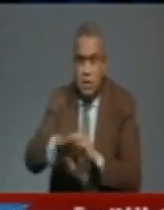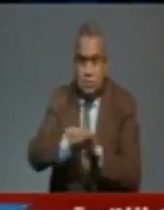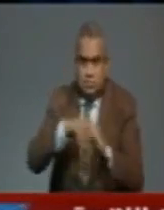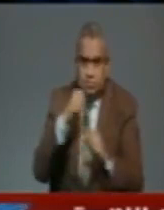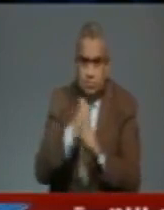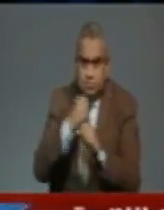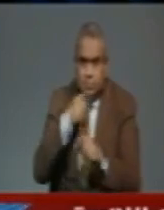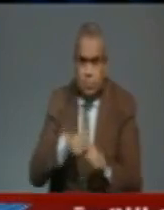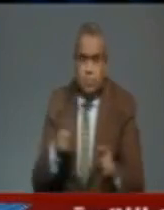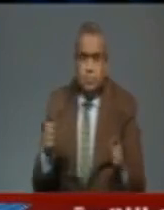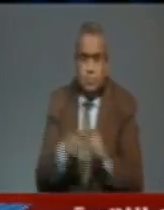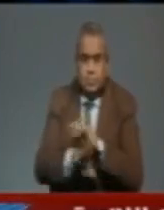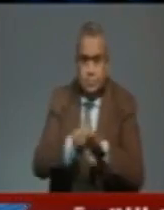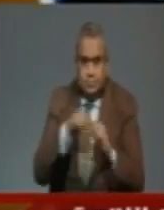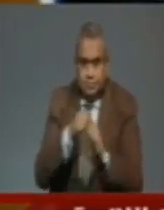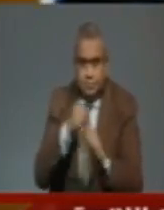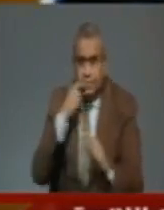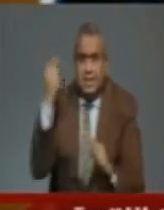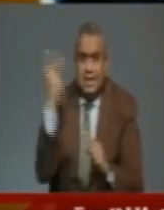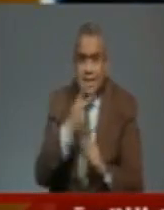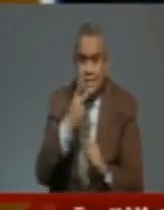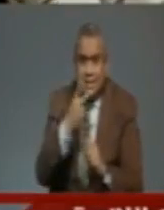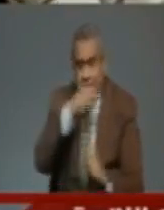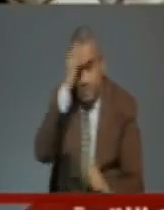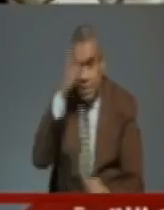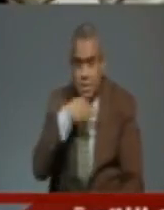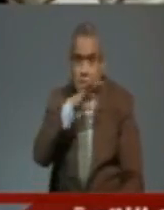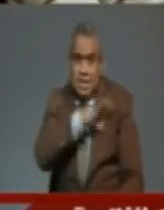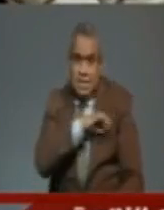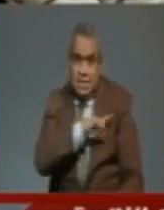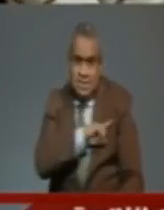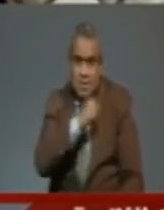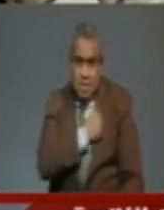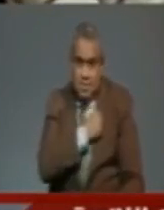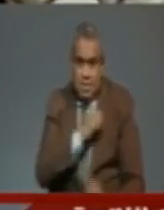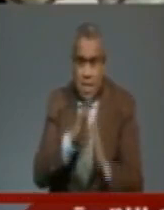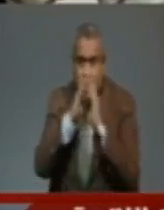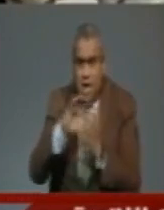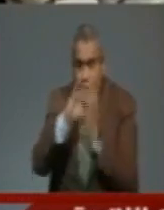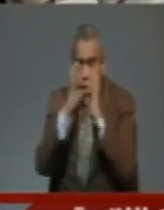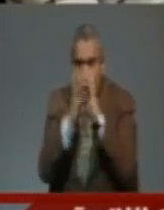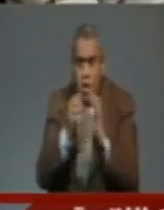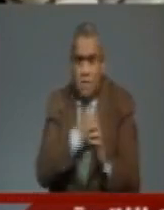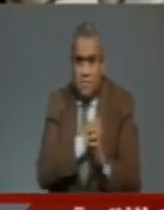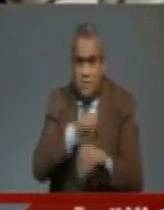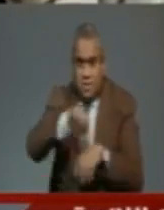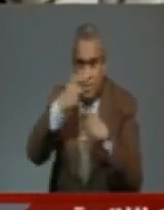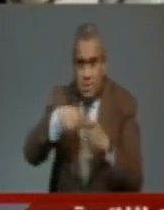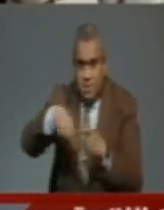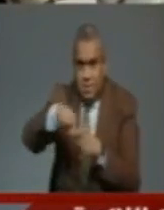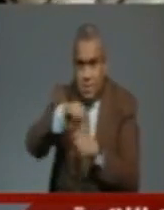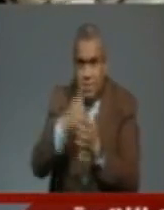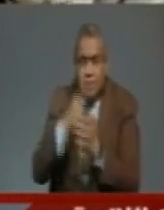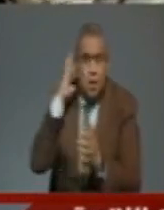كده. اتنين، اذا كنا عايزين نستفيد من موقعنا الجغرافي اللي هو موجود وعلى محور شريان